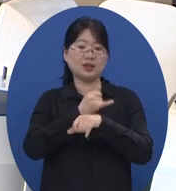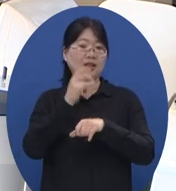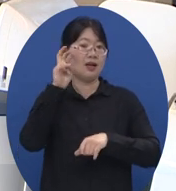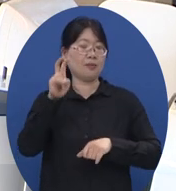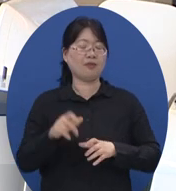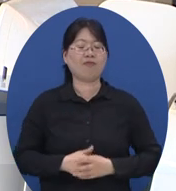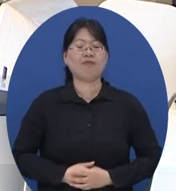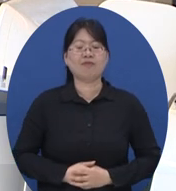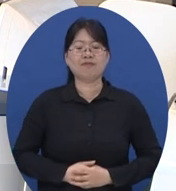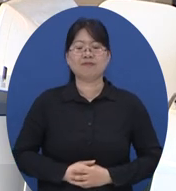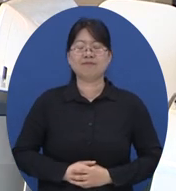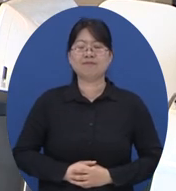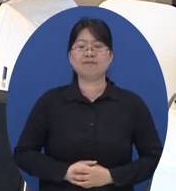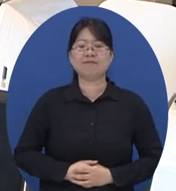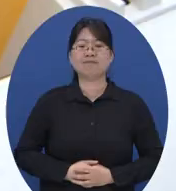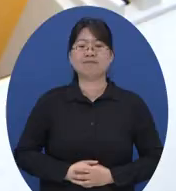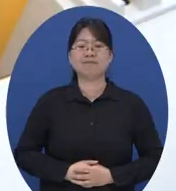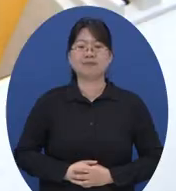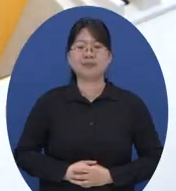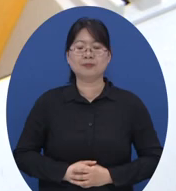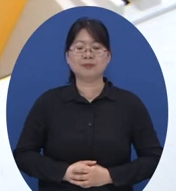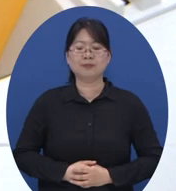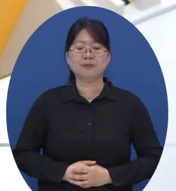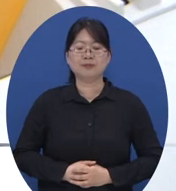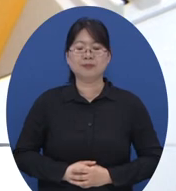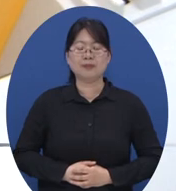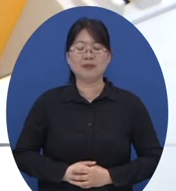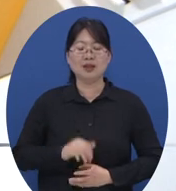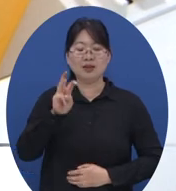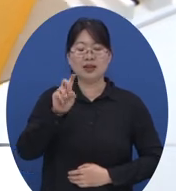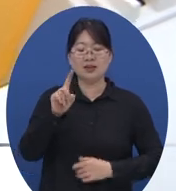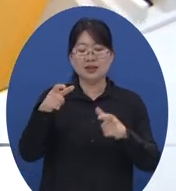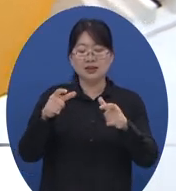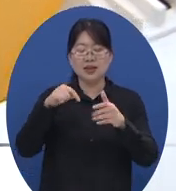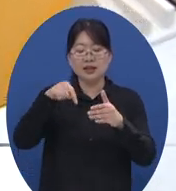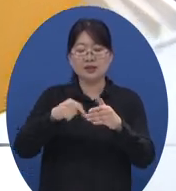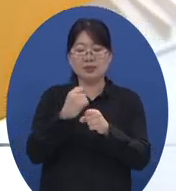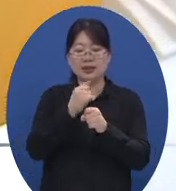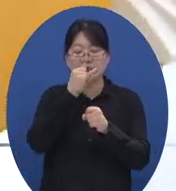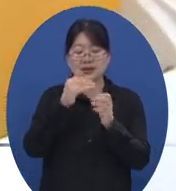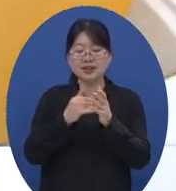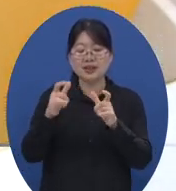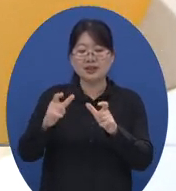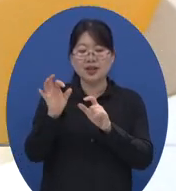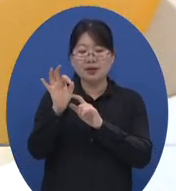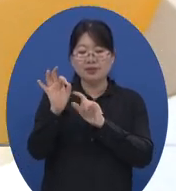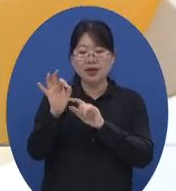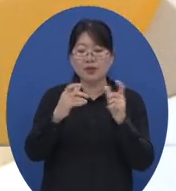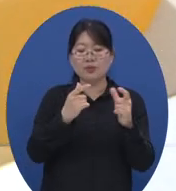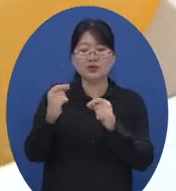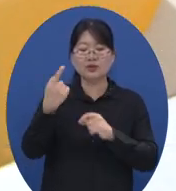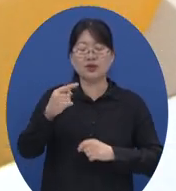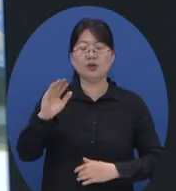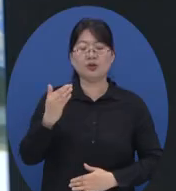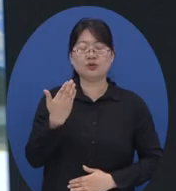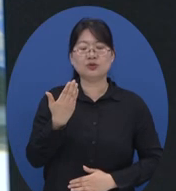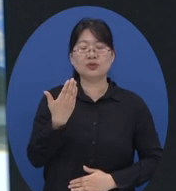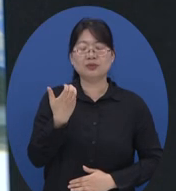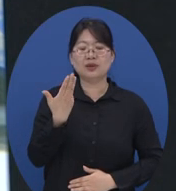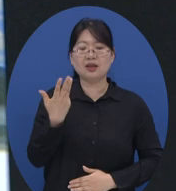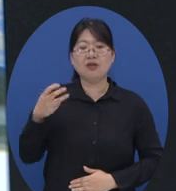않을까 그런 기대감을 좀 갖고 있습니다. 한편 31개 시군에서 발행된 경기 지역 화폐는 모두 1,198억